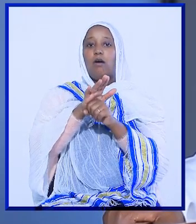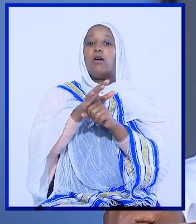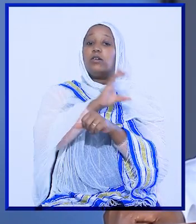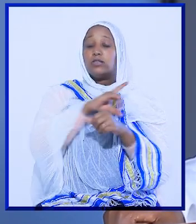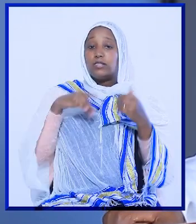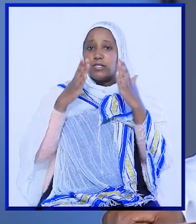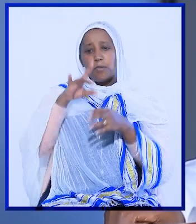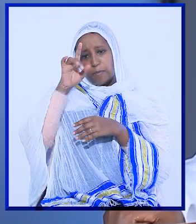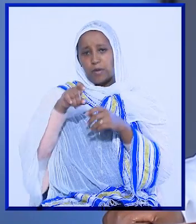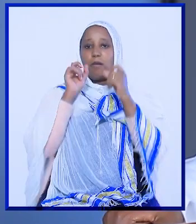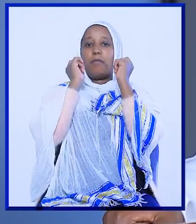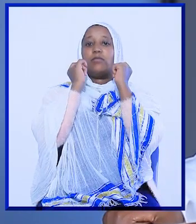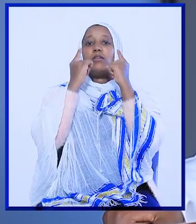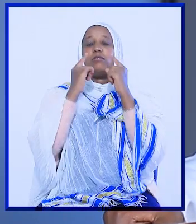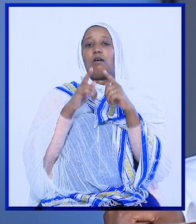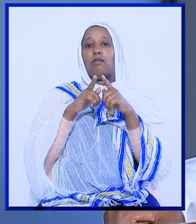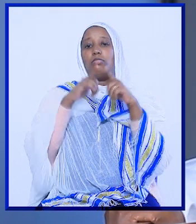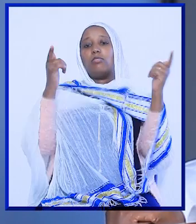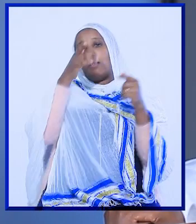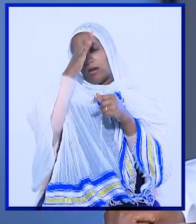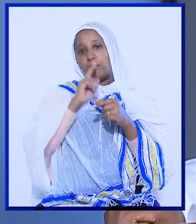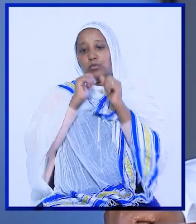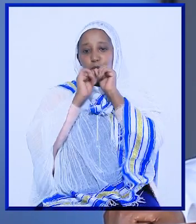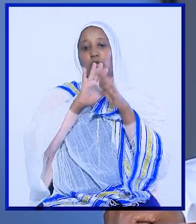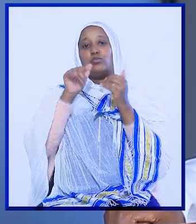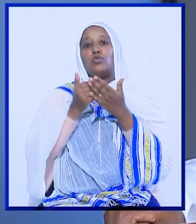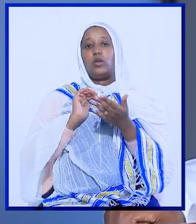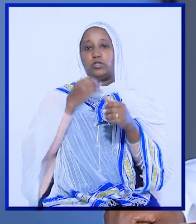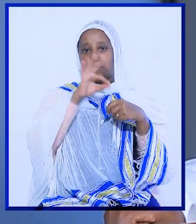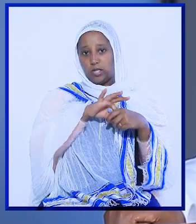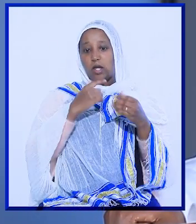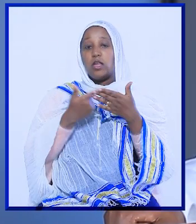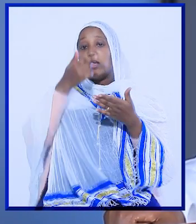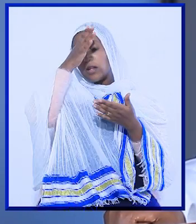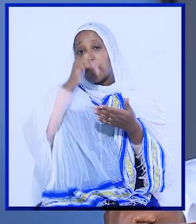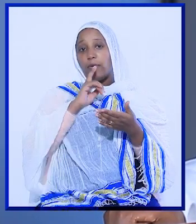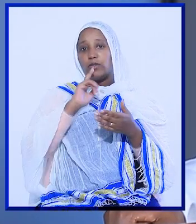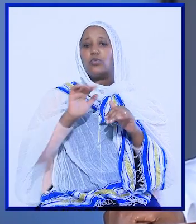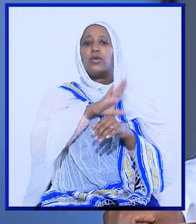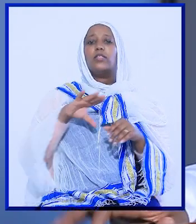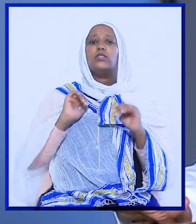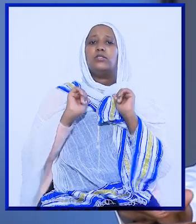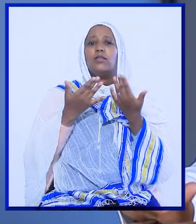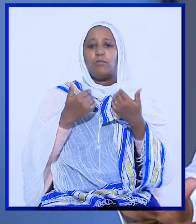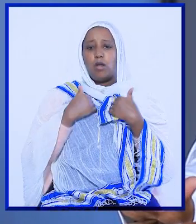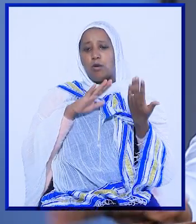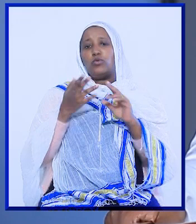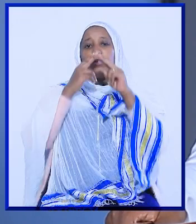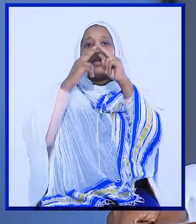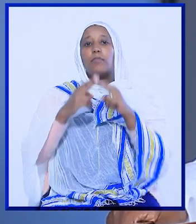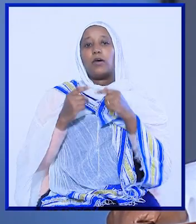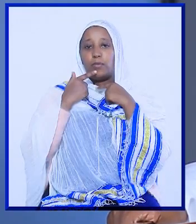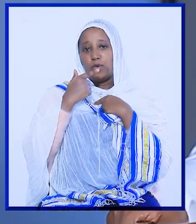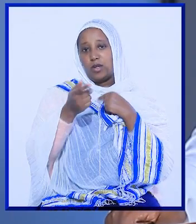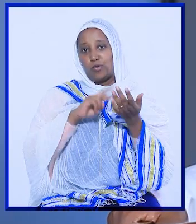እንደሆነ ክርስትናውን በሚገባ የተረዳ ታላቅ አባት ነው። በረከቱ በሁላችን ይደርብን። ይህን አባት ነው ጌታችን እንዴት ባለ ሞት